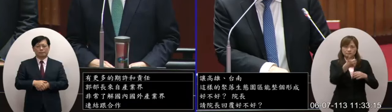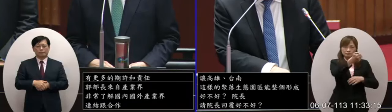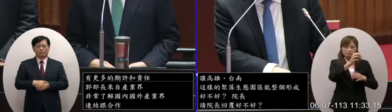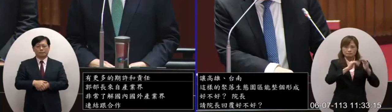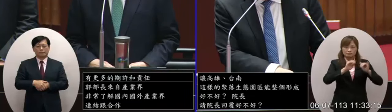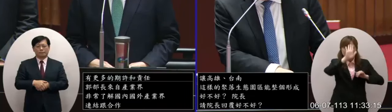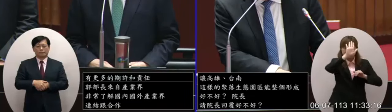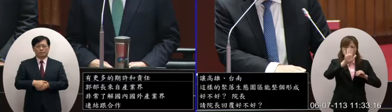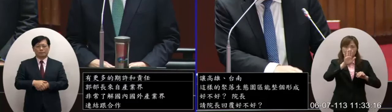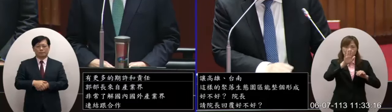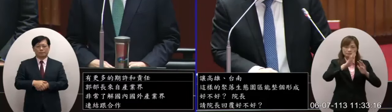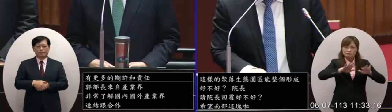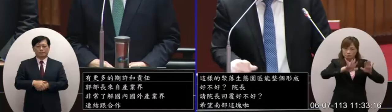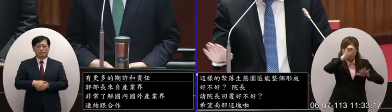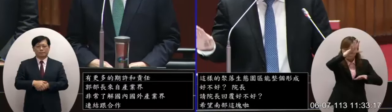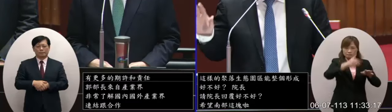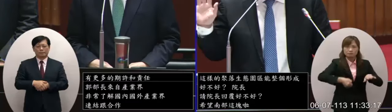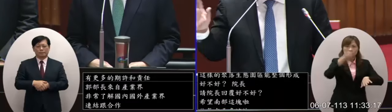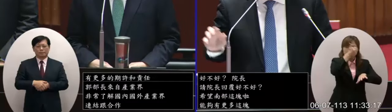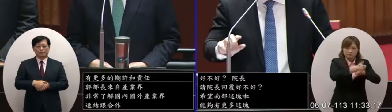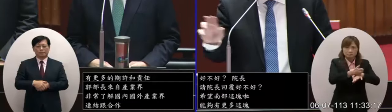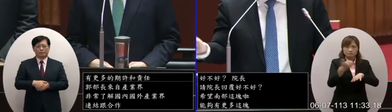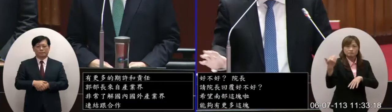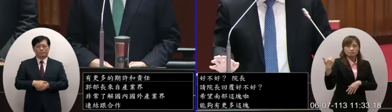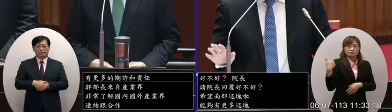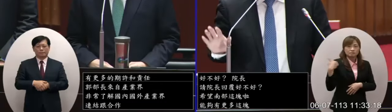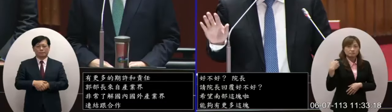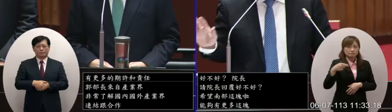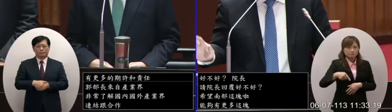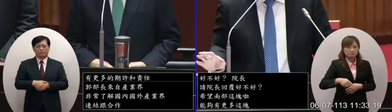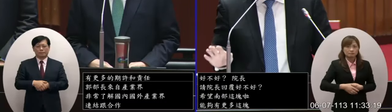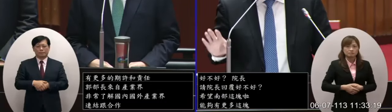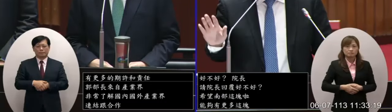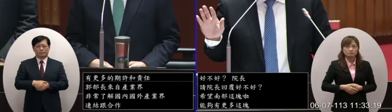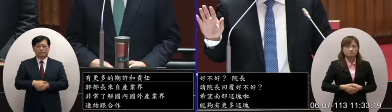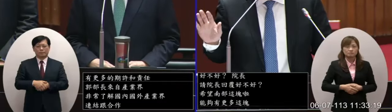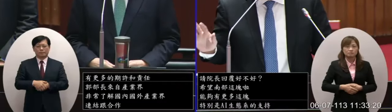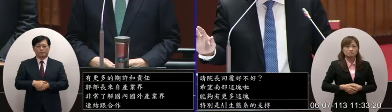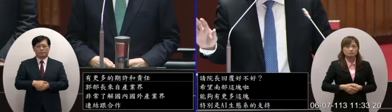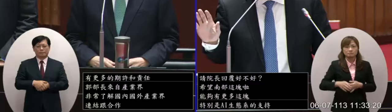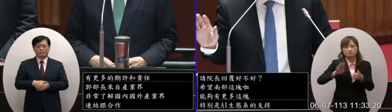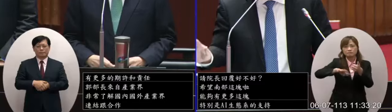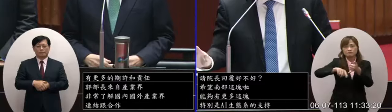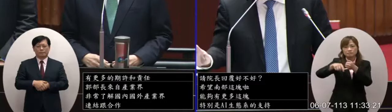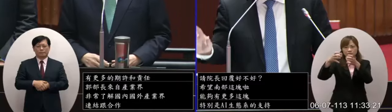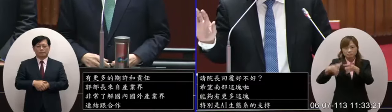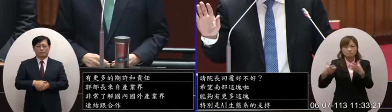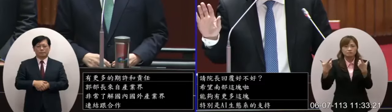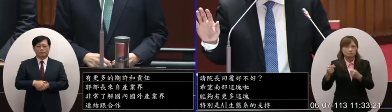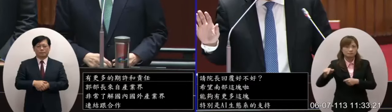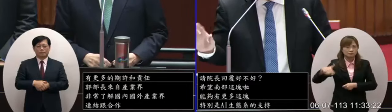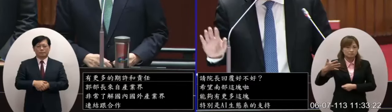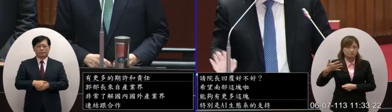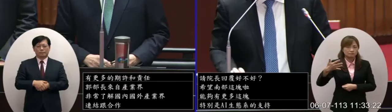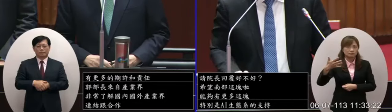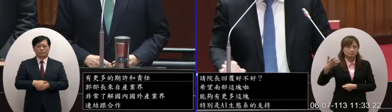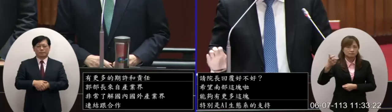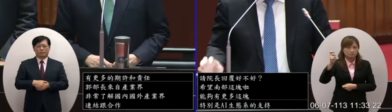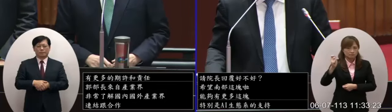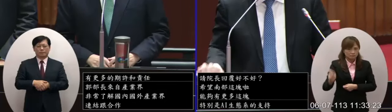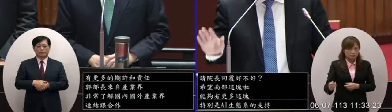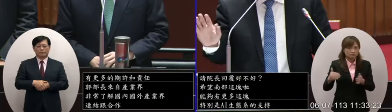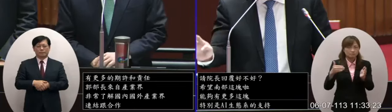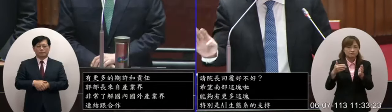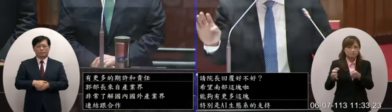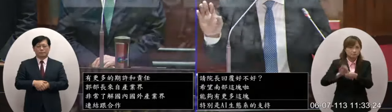政，在于小港的沿海六里，过去有800只烟囱包围的地方，我们终于花了从589亿到了800亿。